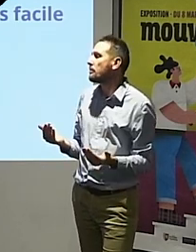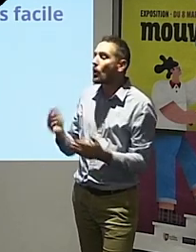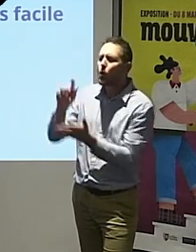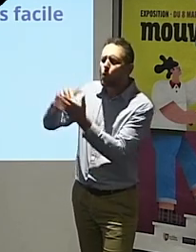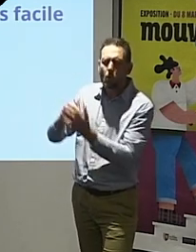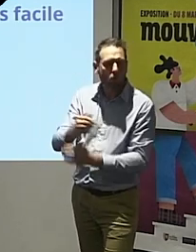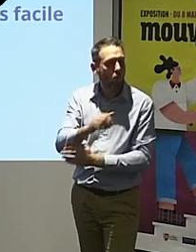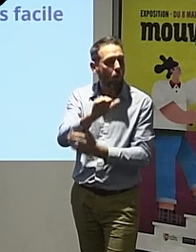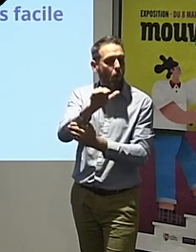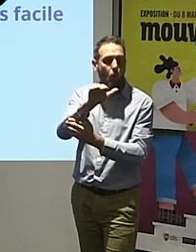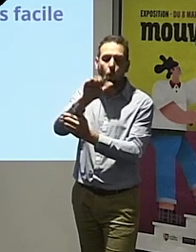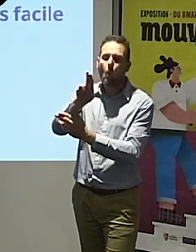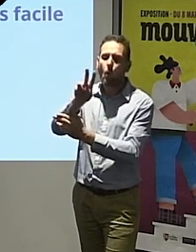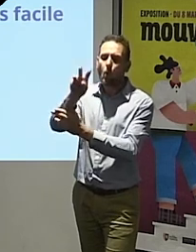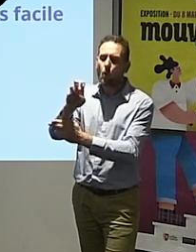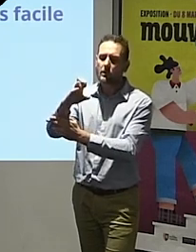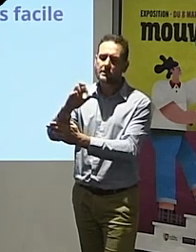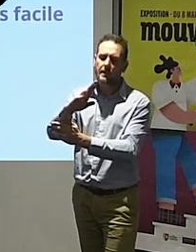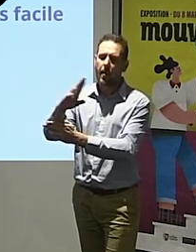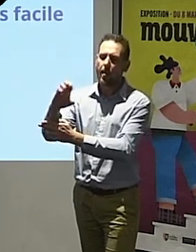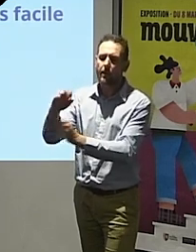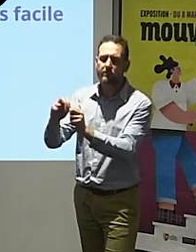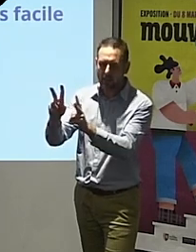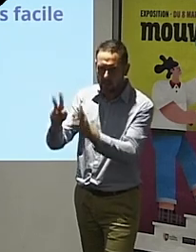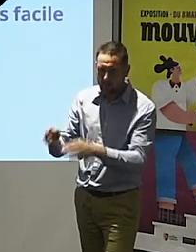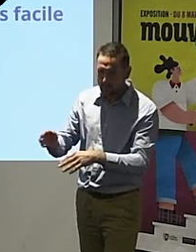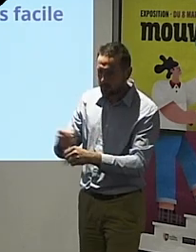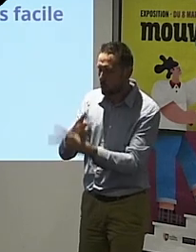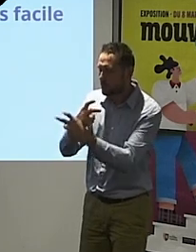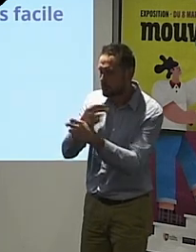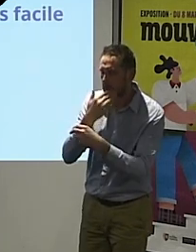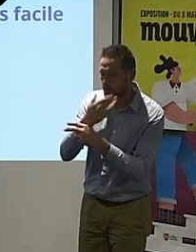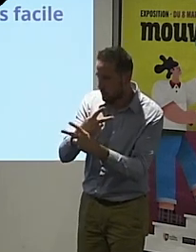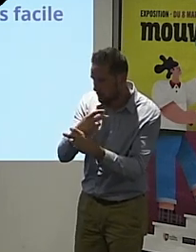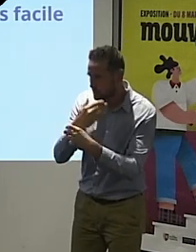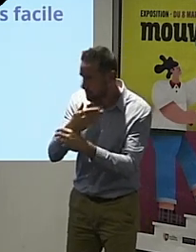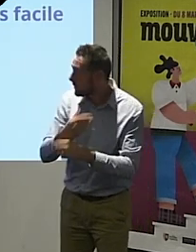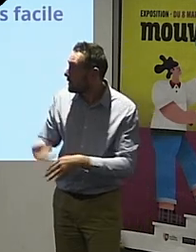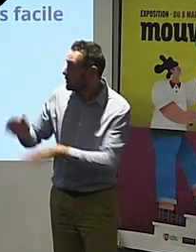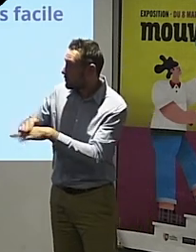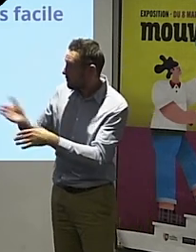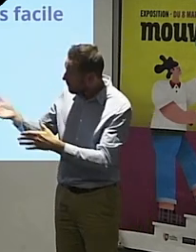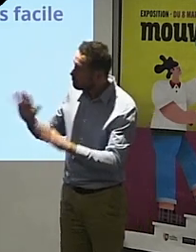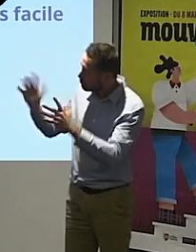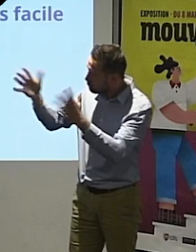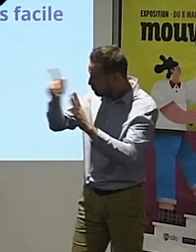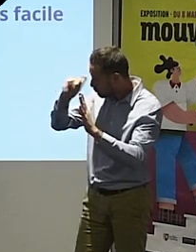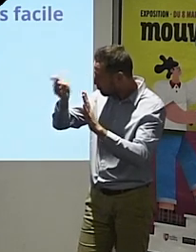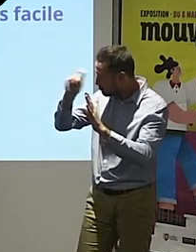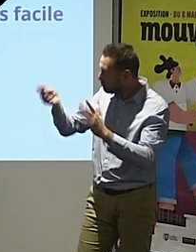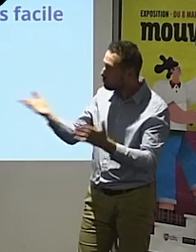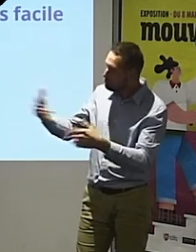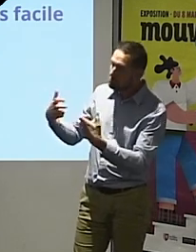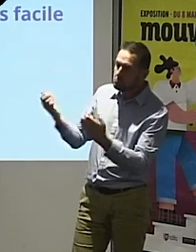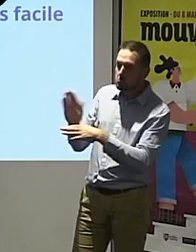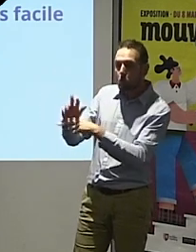d'Auxerre. Ok, félicitations à toi. Donc là, on. Voilà, le côté compétition à travers l'exemple de